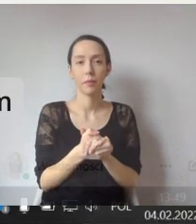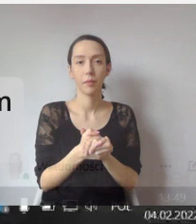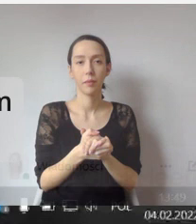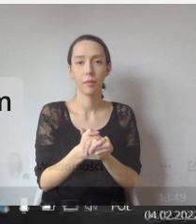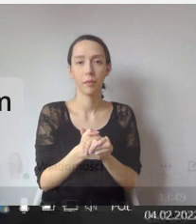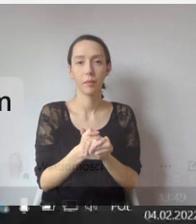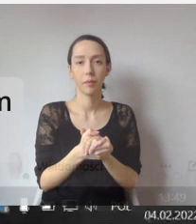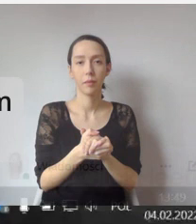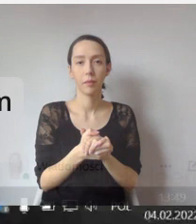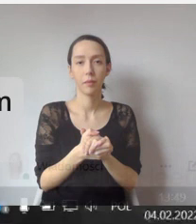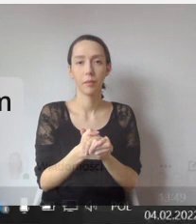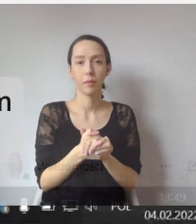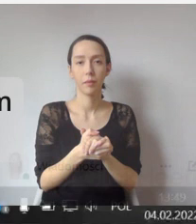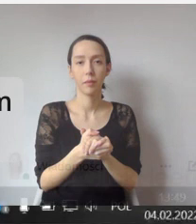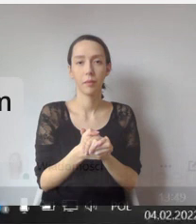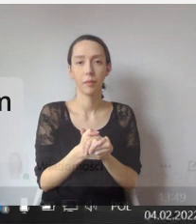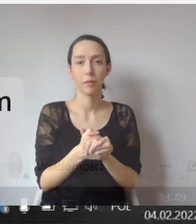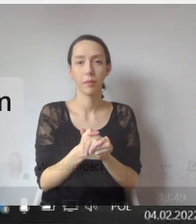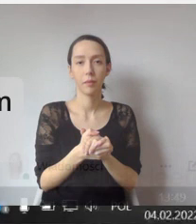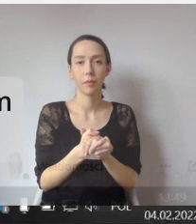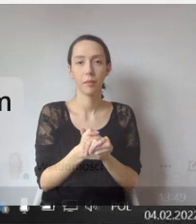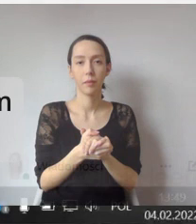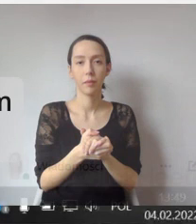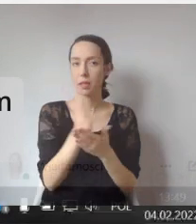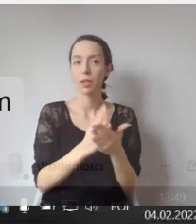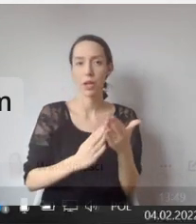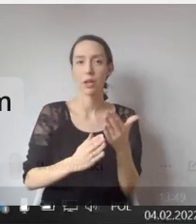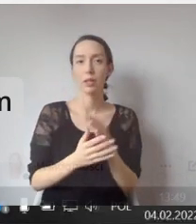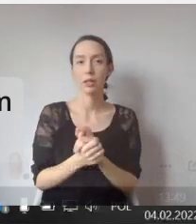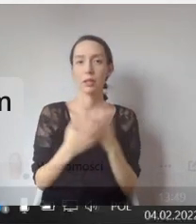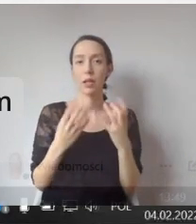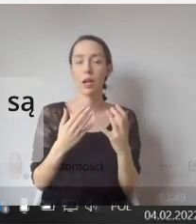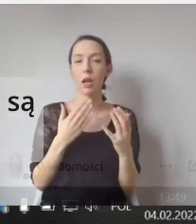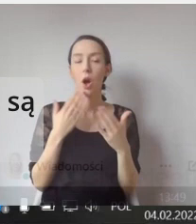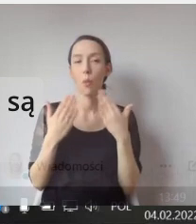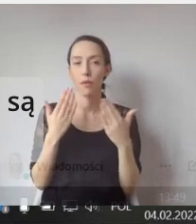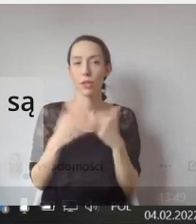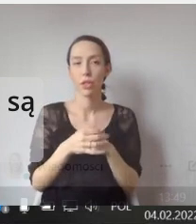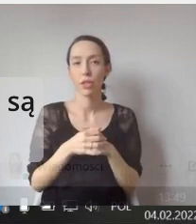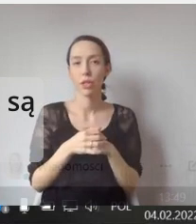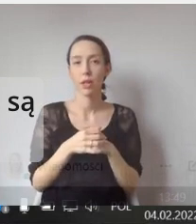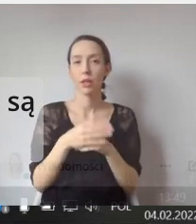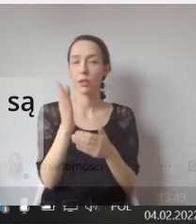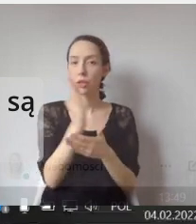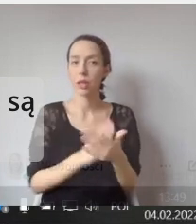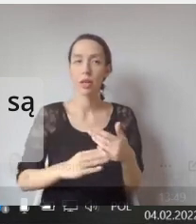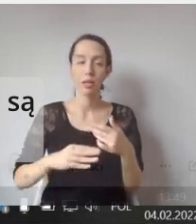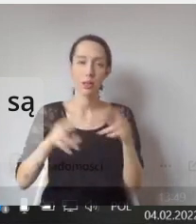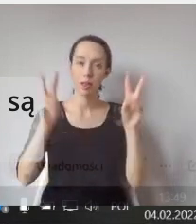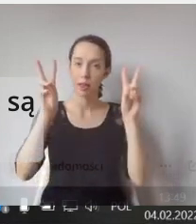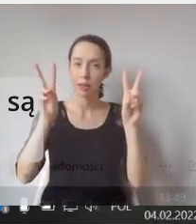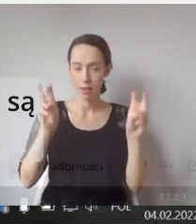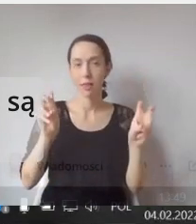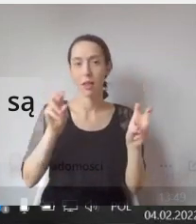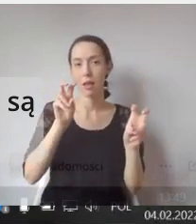I dochodzimy do kolejnej sekcji, o której chciałabym tutaj Wam opowiedzieć. Jest to część nazywana